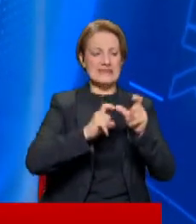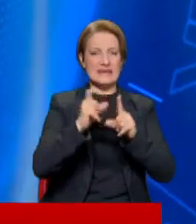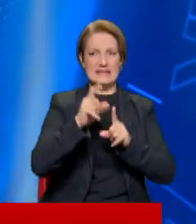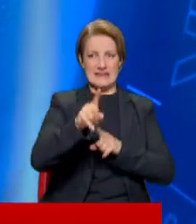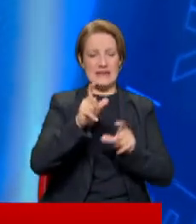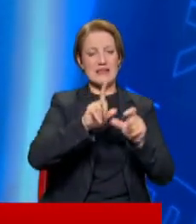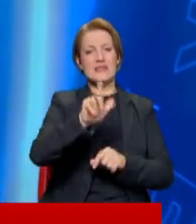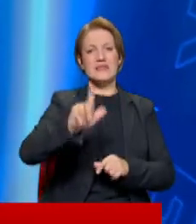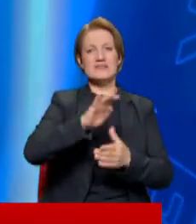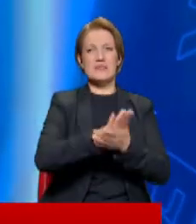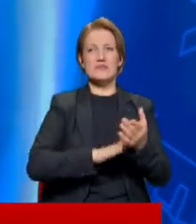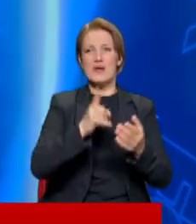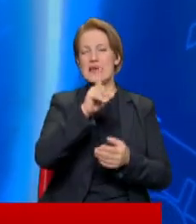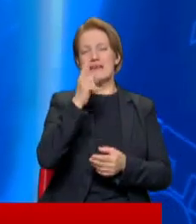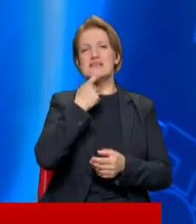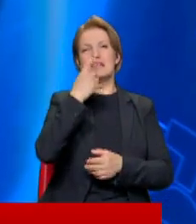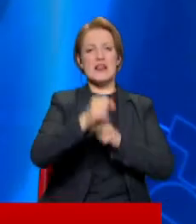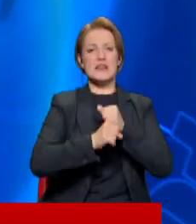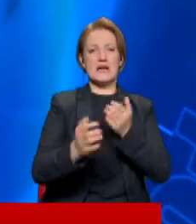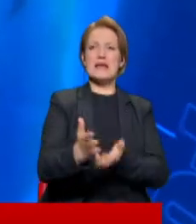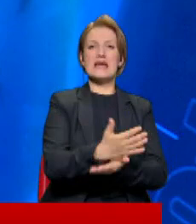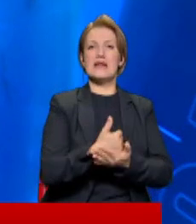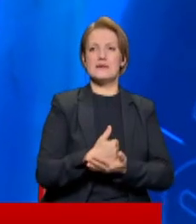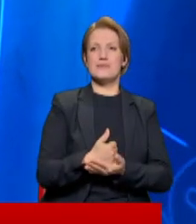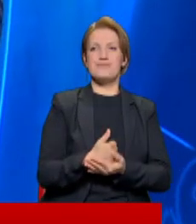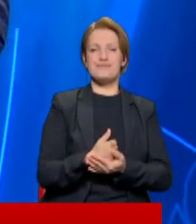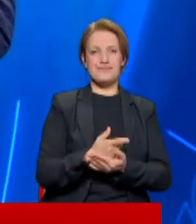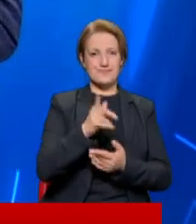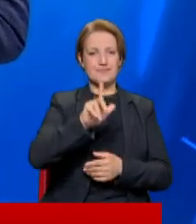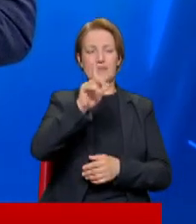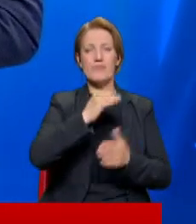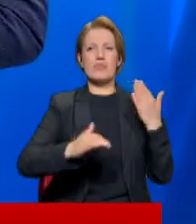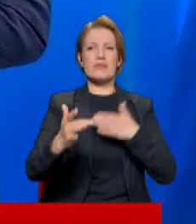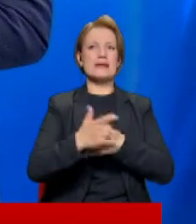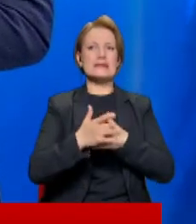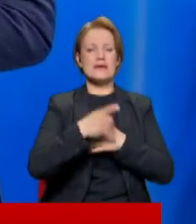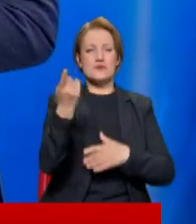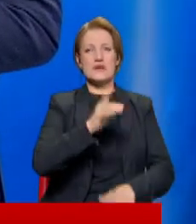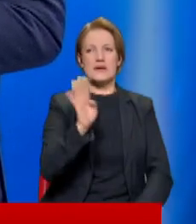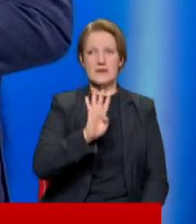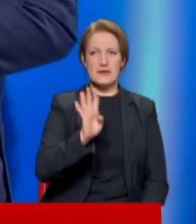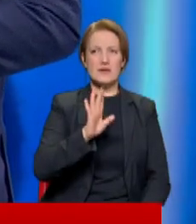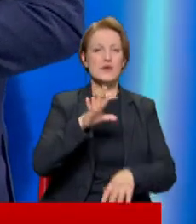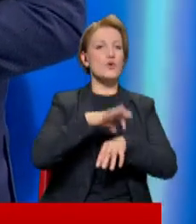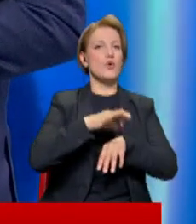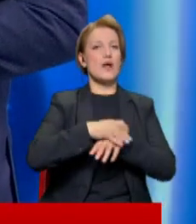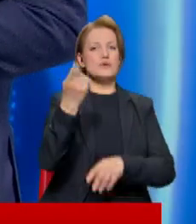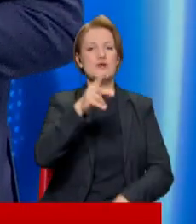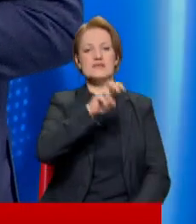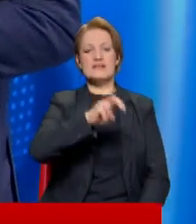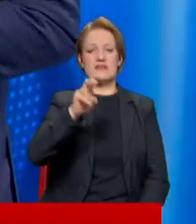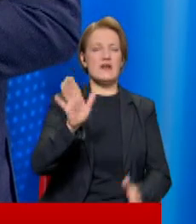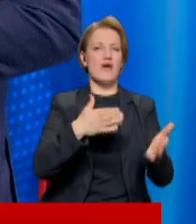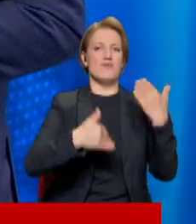lise mezunlarına göre yıllık geliri lise mezunlarına göre yüksek lisans mezunu %40 tek lisansüstü ve doktoraların %88